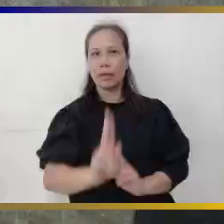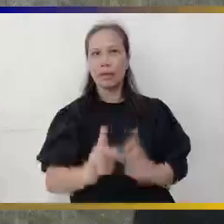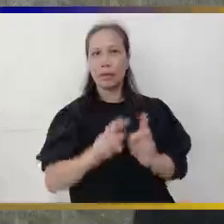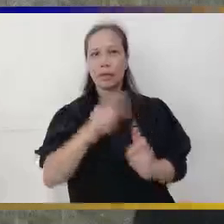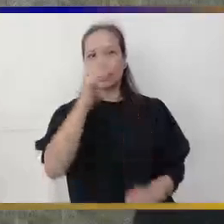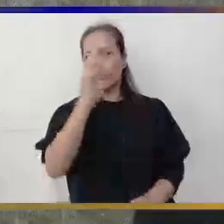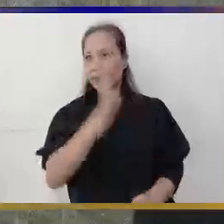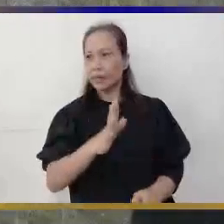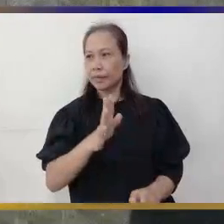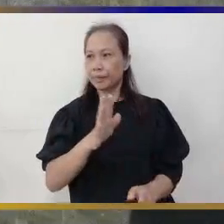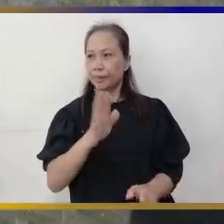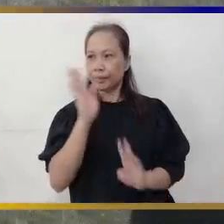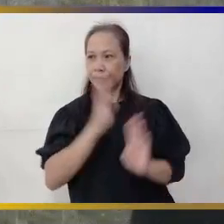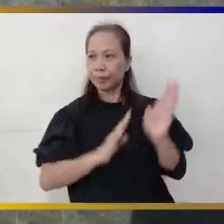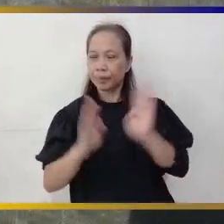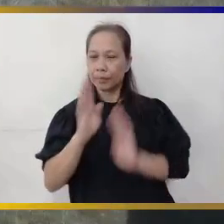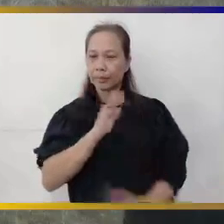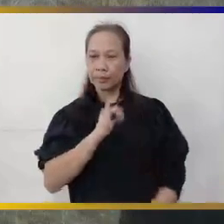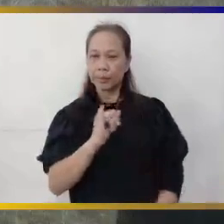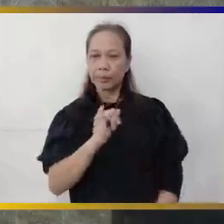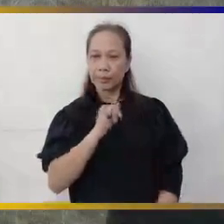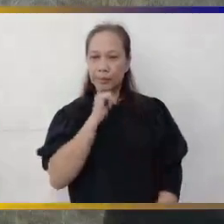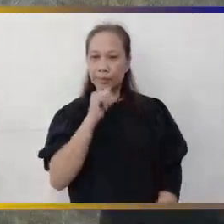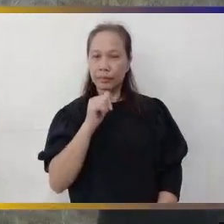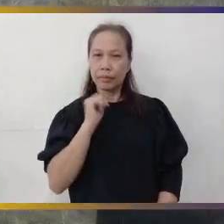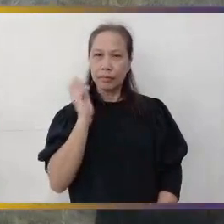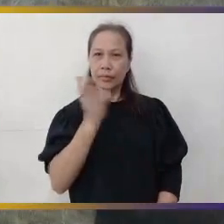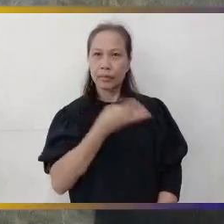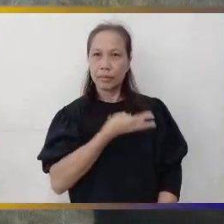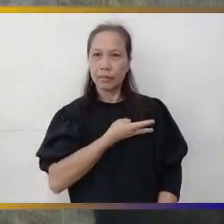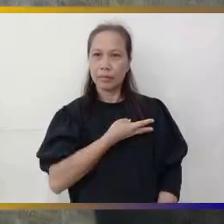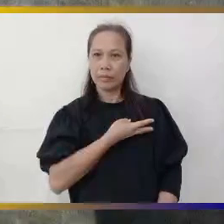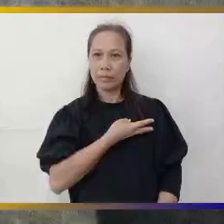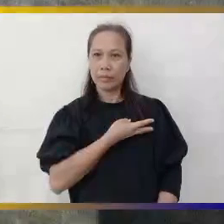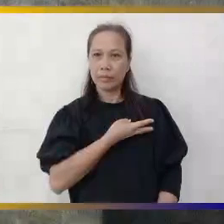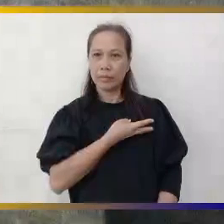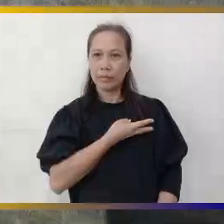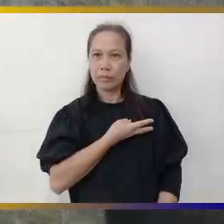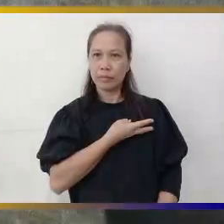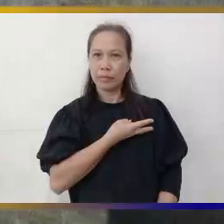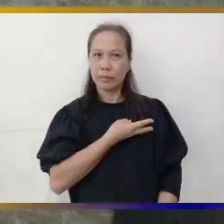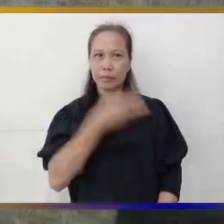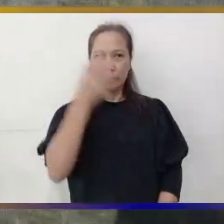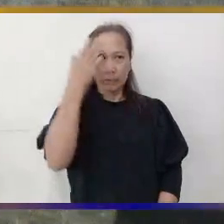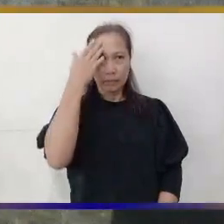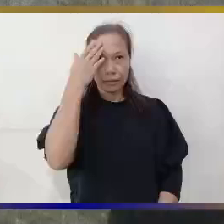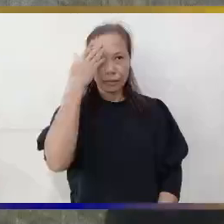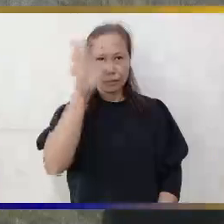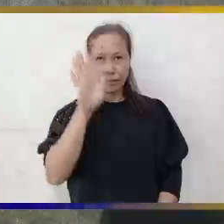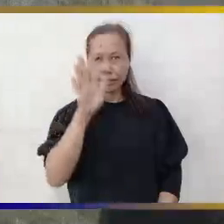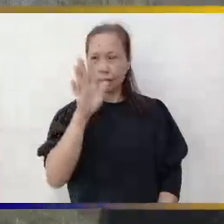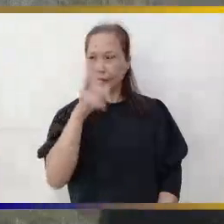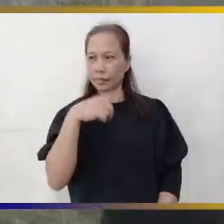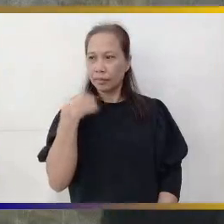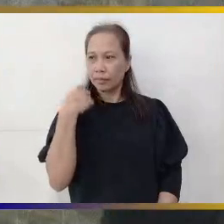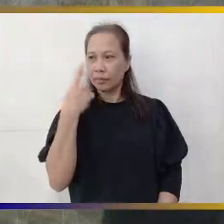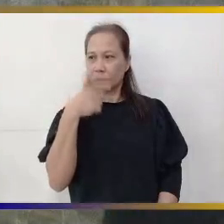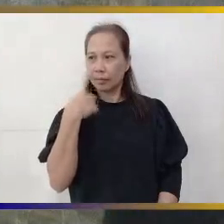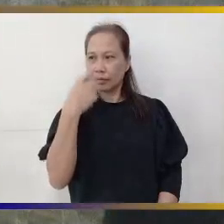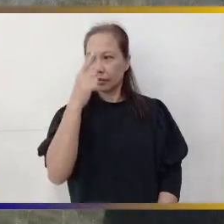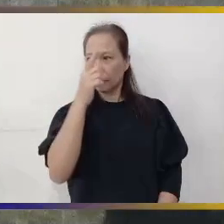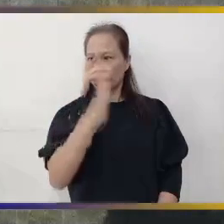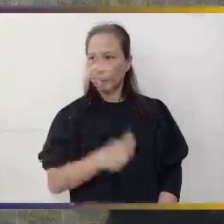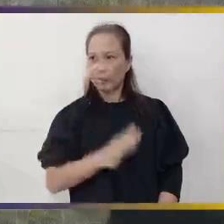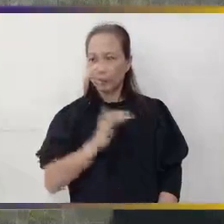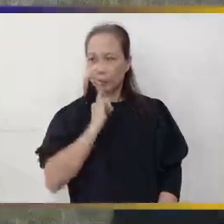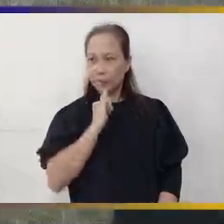the main problem is Hindi po natin gaanong kilala ang Diyos now Listen to me now's the thing